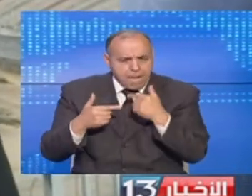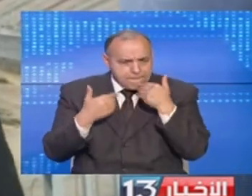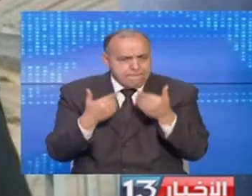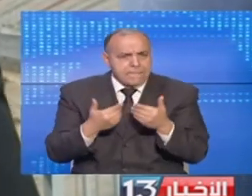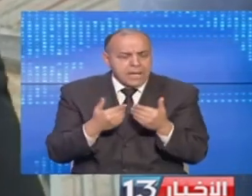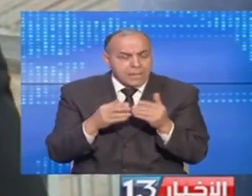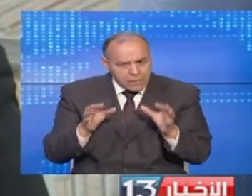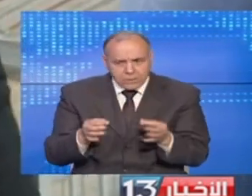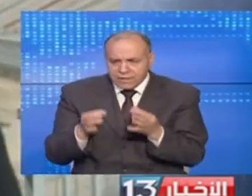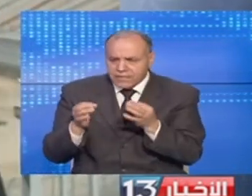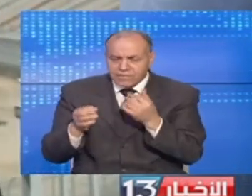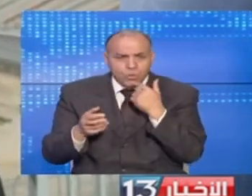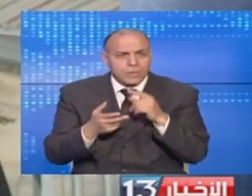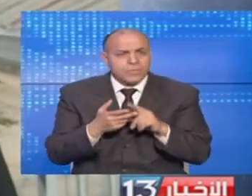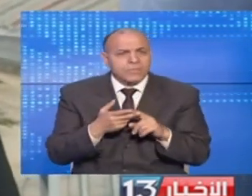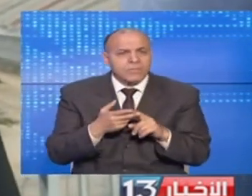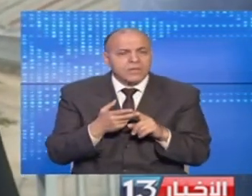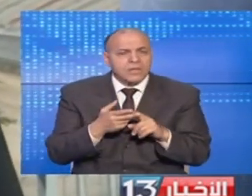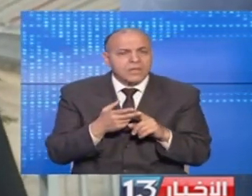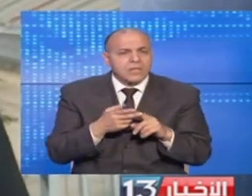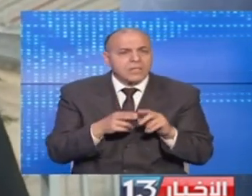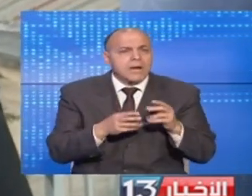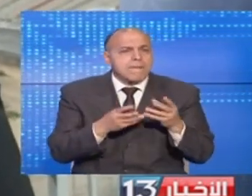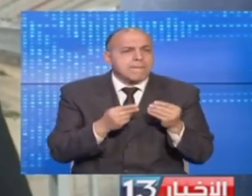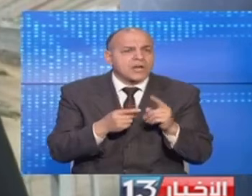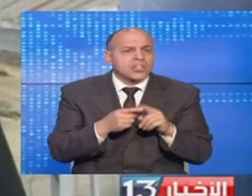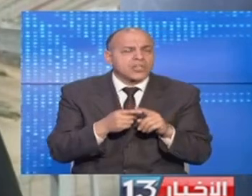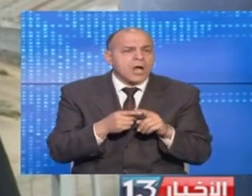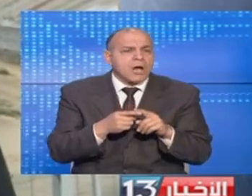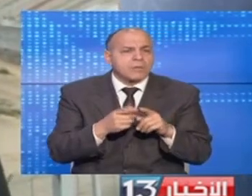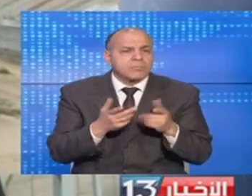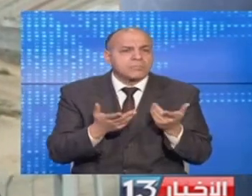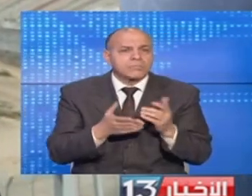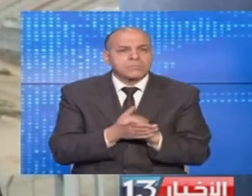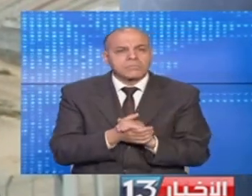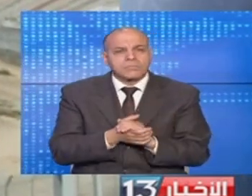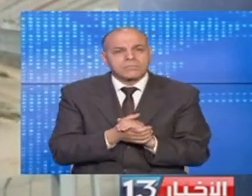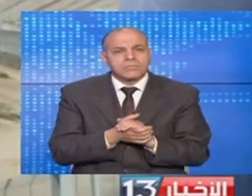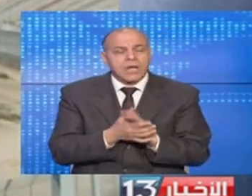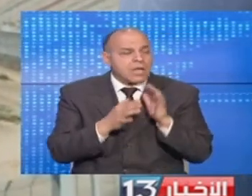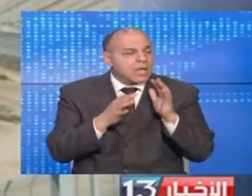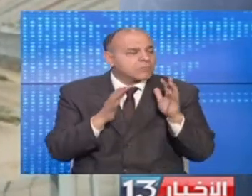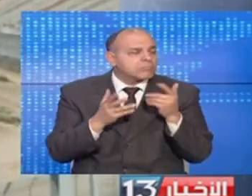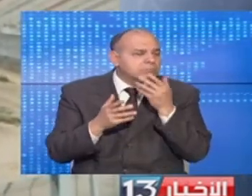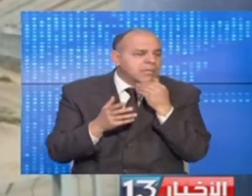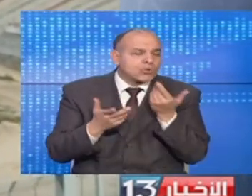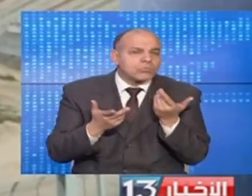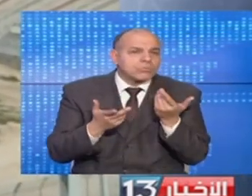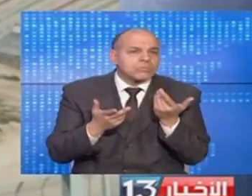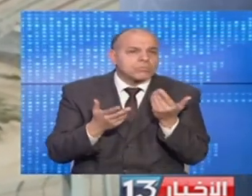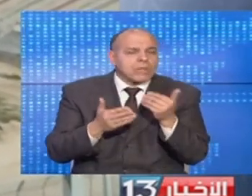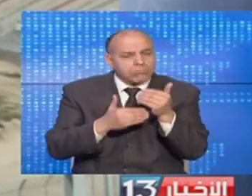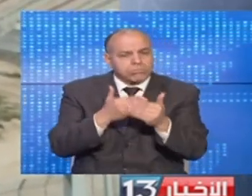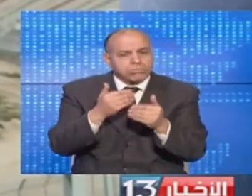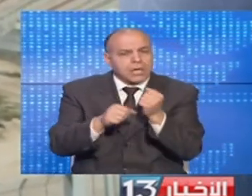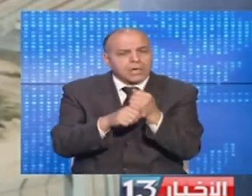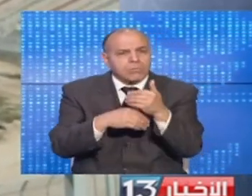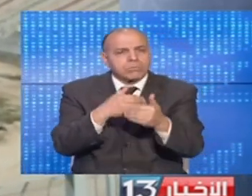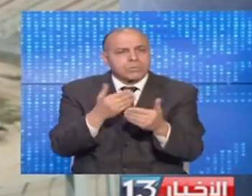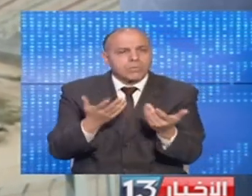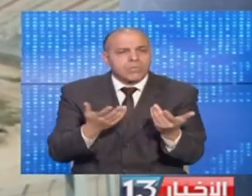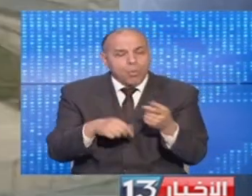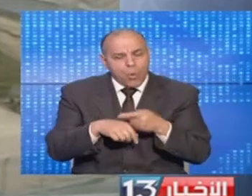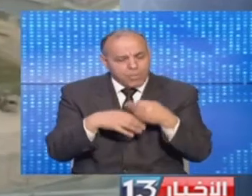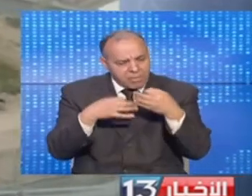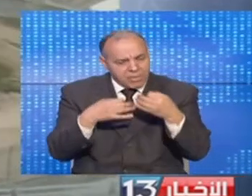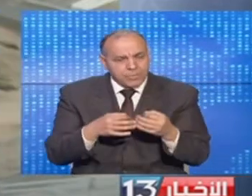اننا نكتشف العديد من الاشياء اللي تعد من من التقدم وال الاشغال